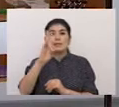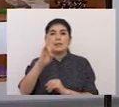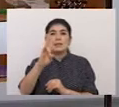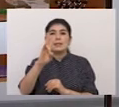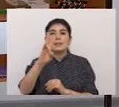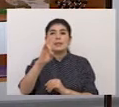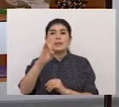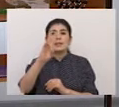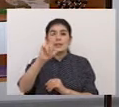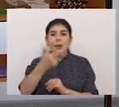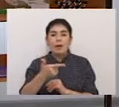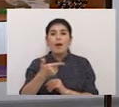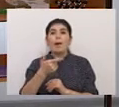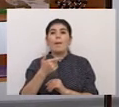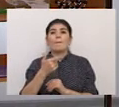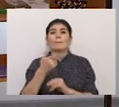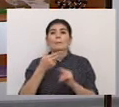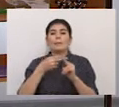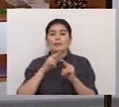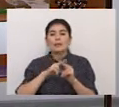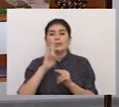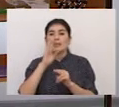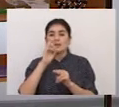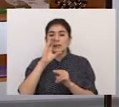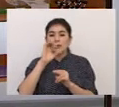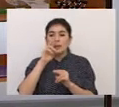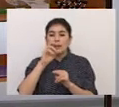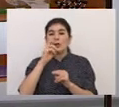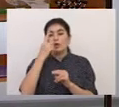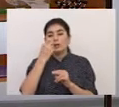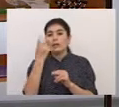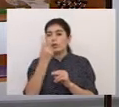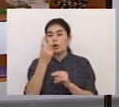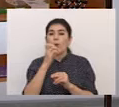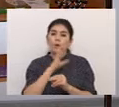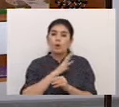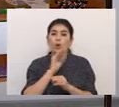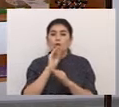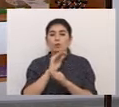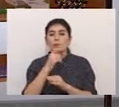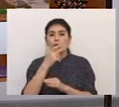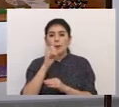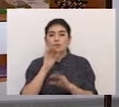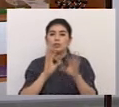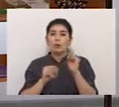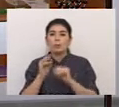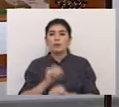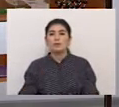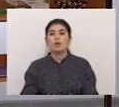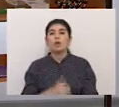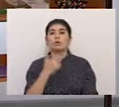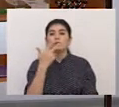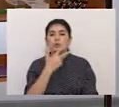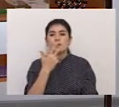va seniki tarkibidagi belgisiz qo'llangan kesimlik belgisi ikkita bo'lganligi uchun qo'shma gap hisoblanadi.